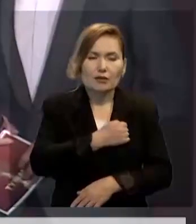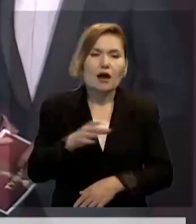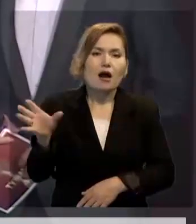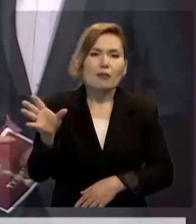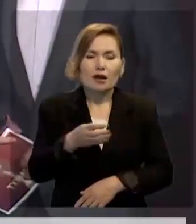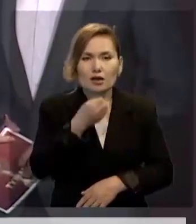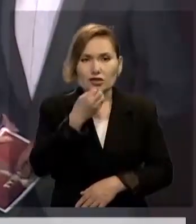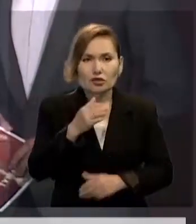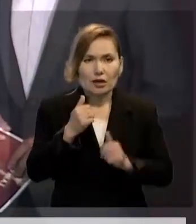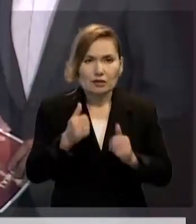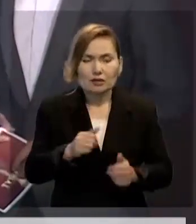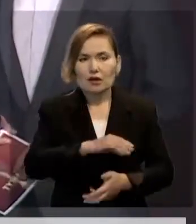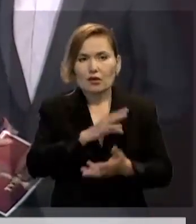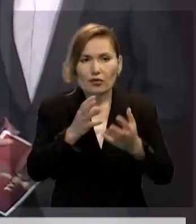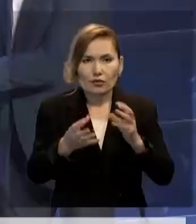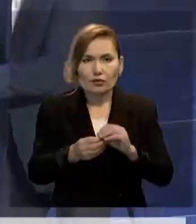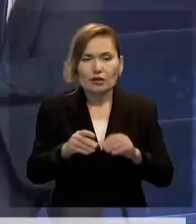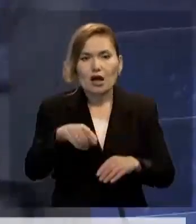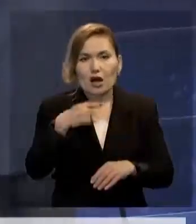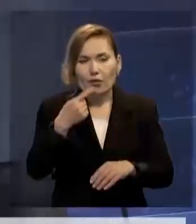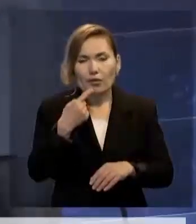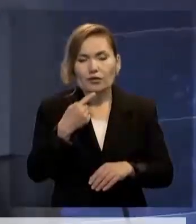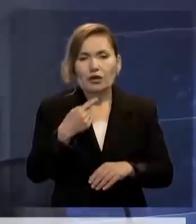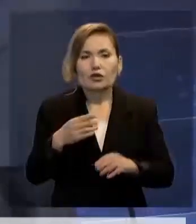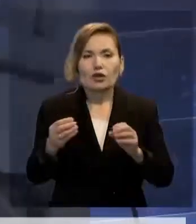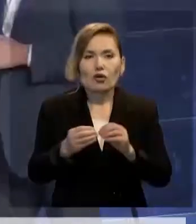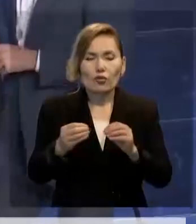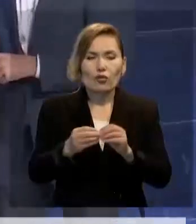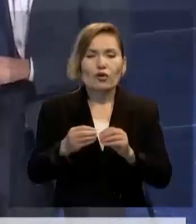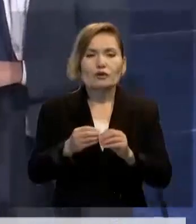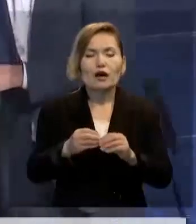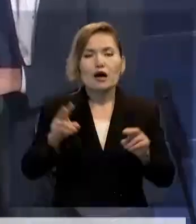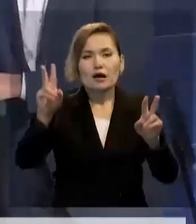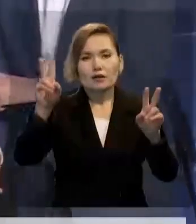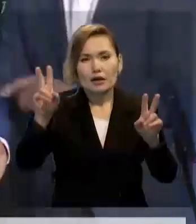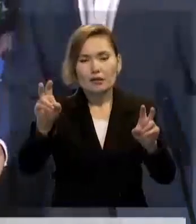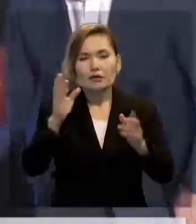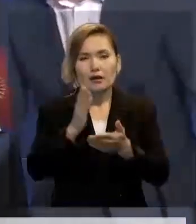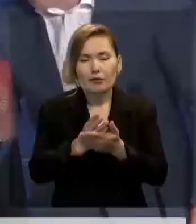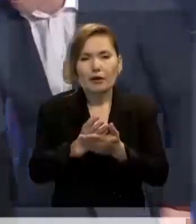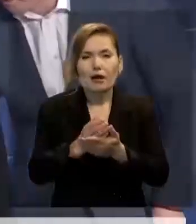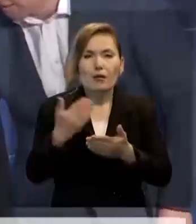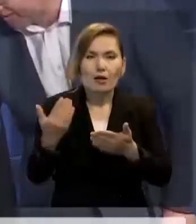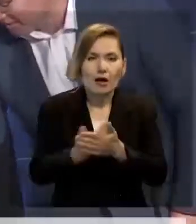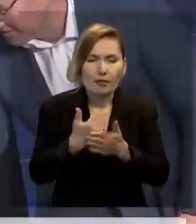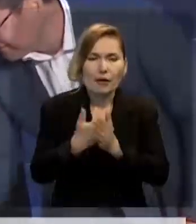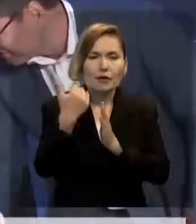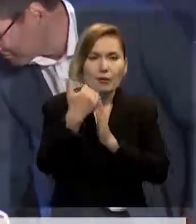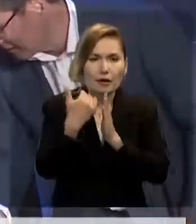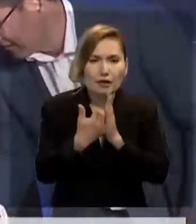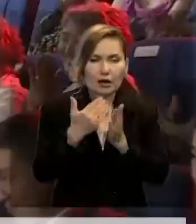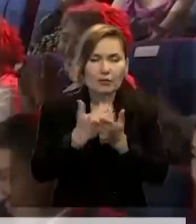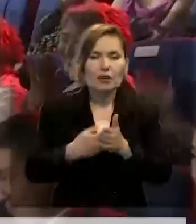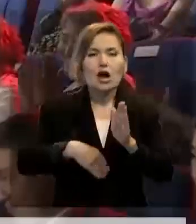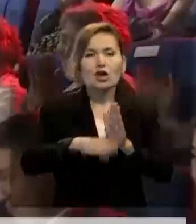Барлығы жақсы ғой. Енді айтайын, ұзын ырғасы 10 номинация бар. Әлгінде атағандардан бөлек тағы да ақпараттық бағдарлама,